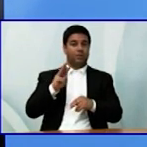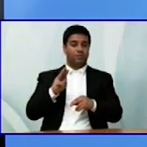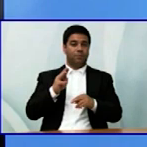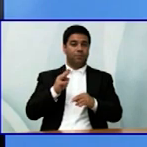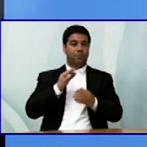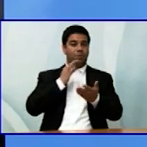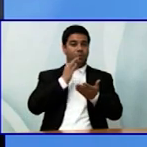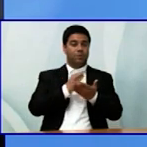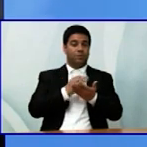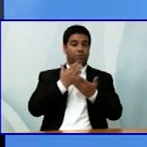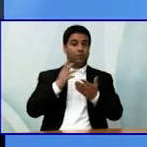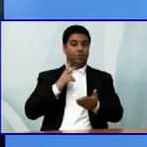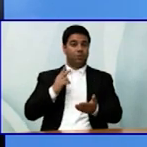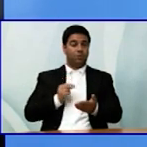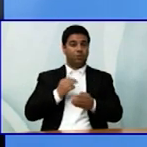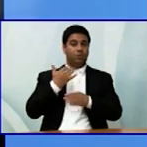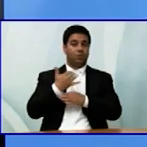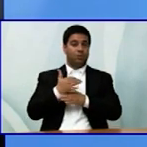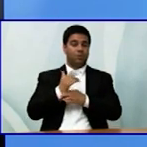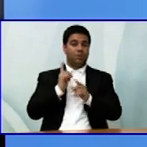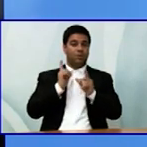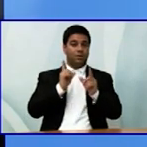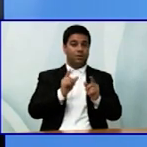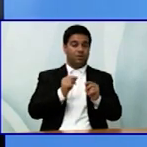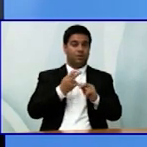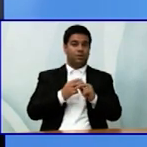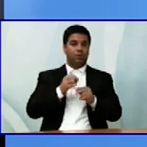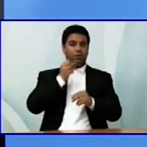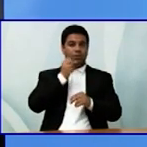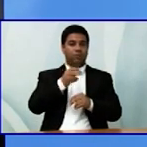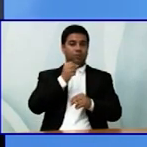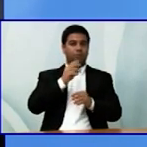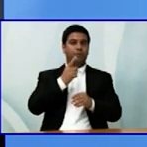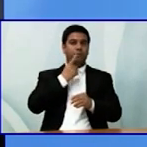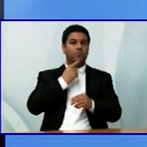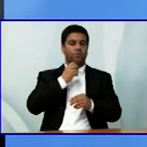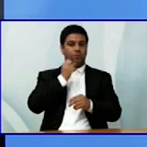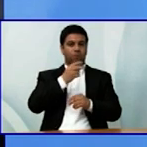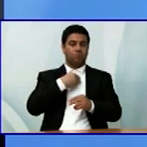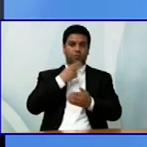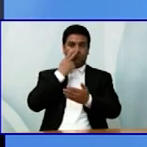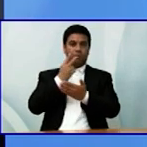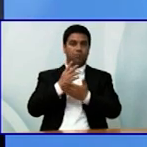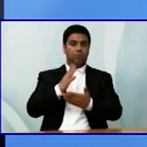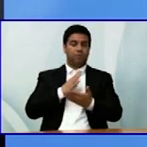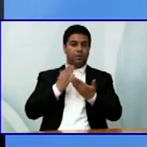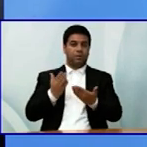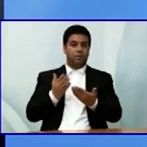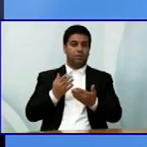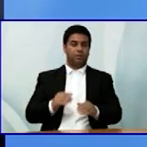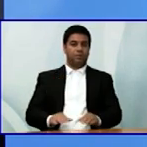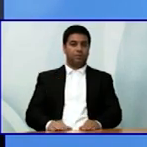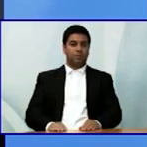hakim: "Qizingiz ko'chada keta turib, bot-bot qon tuplaganini ko'rib edim",